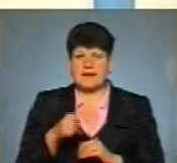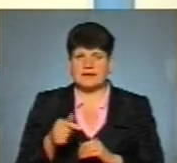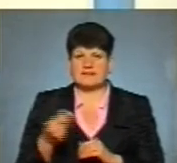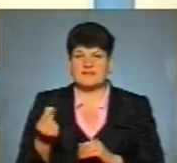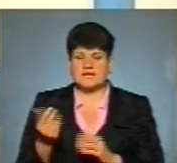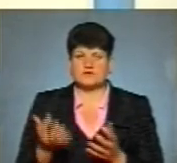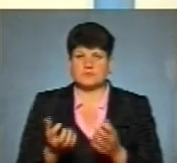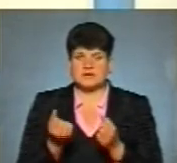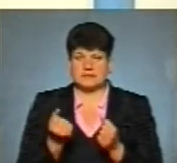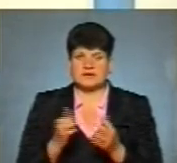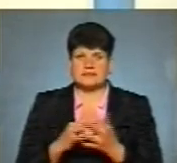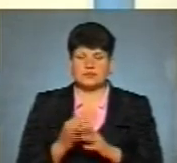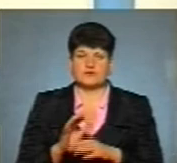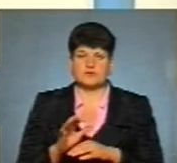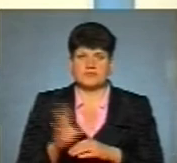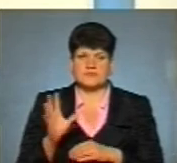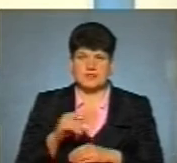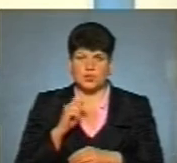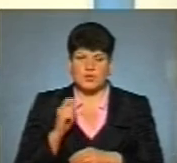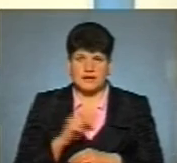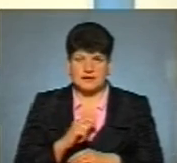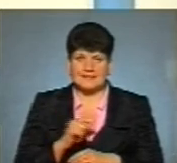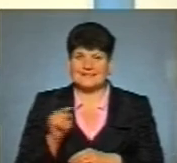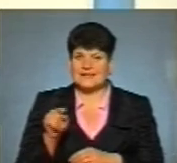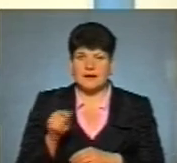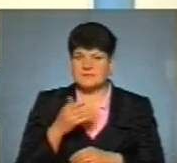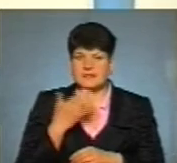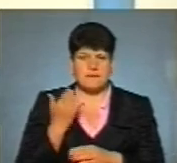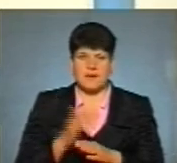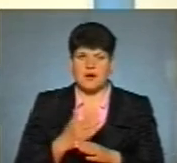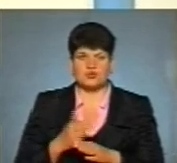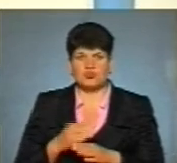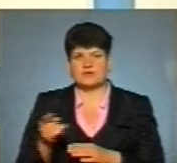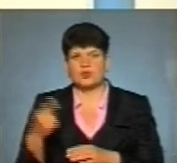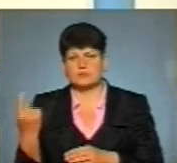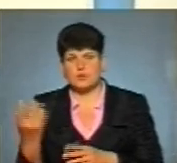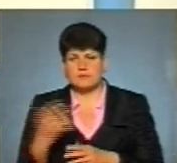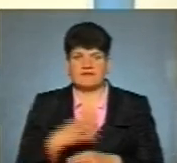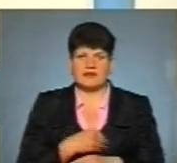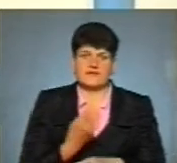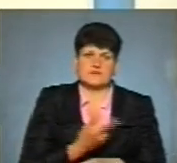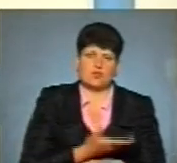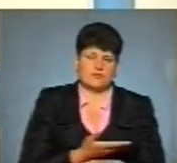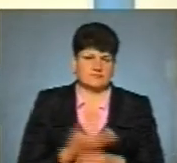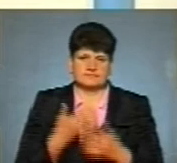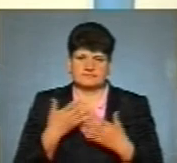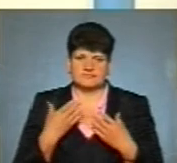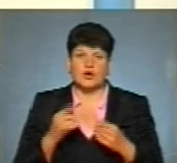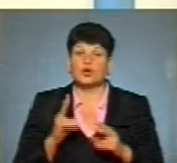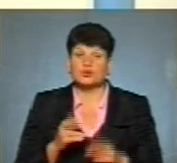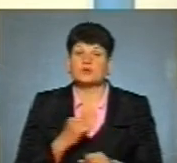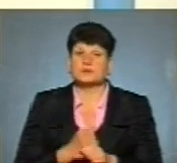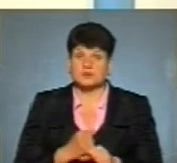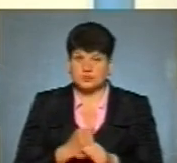фінансової підтримки для аграріїв всієї України. Там немає розподілу Тернопільська область, Львівська чи інші області. Тобто, хто